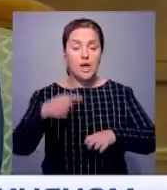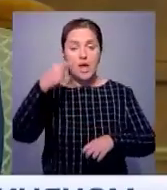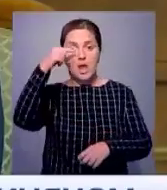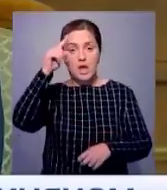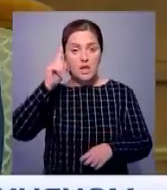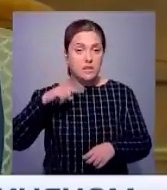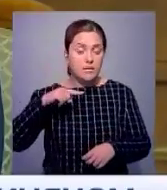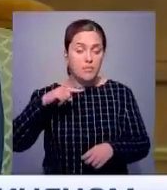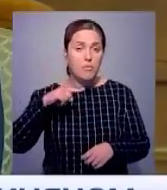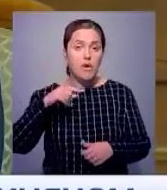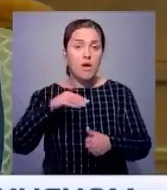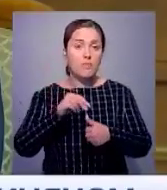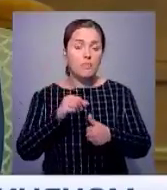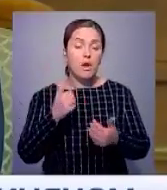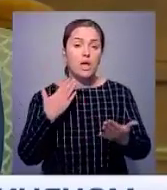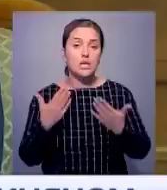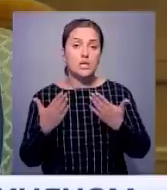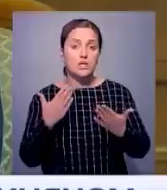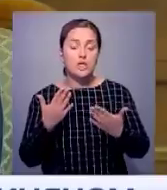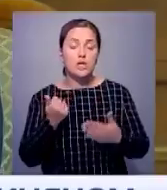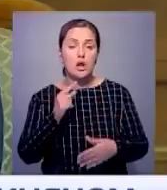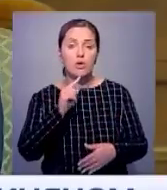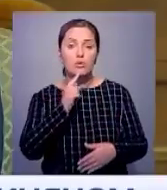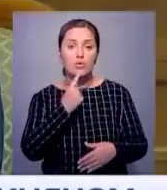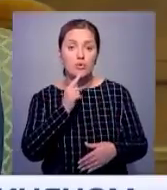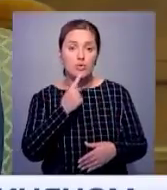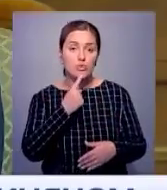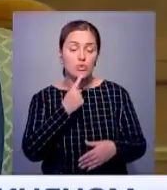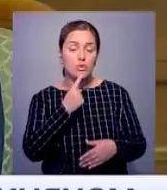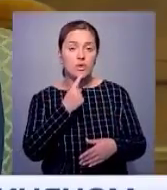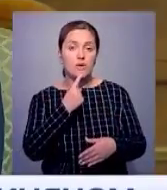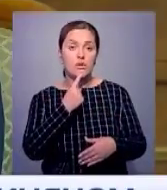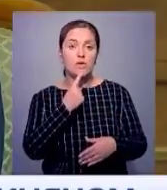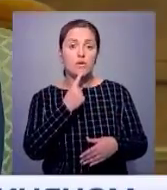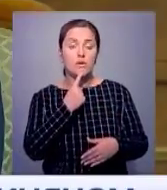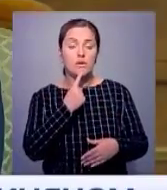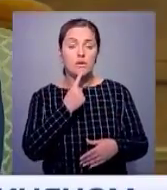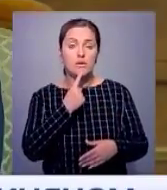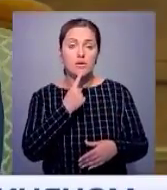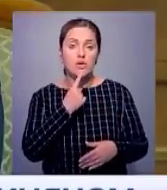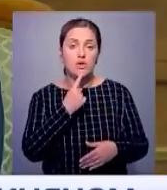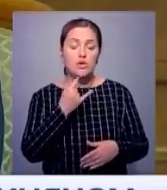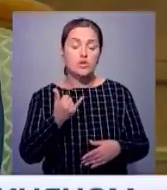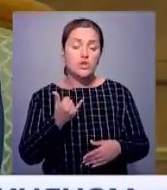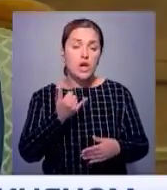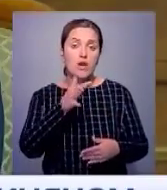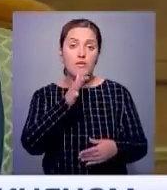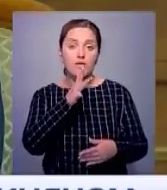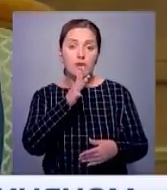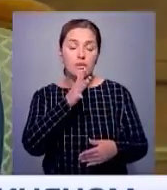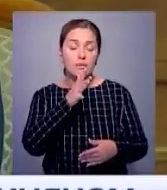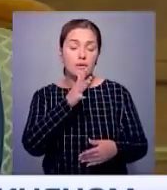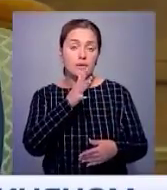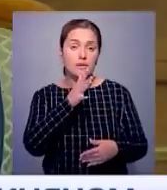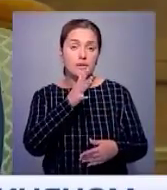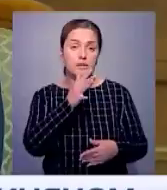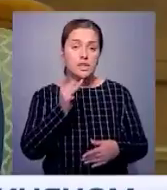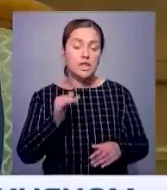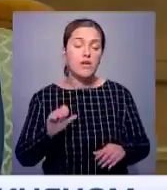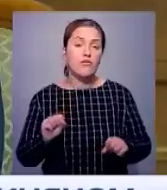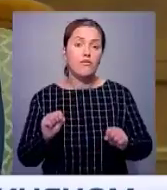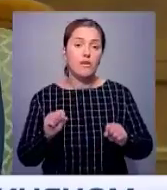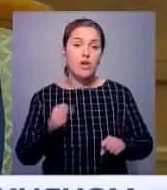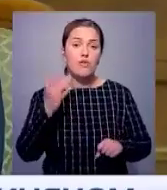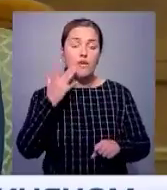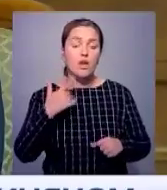азербайджано-армянских отношений для вас непростые. Они непростые все последние годы. И при возможности